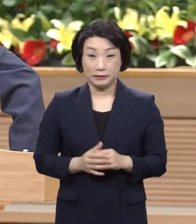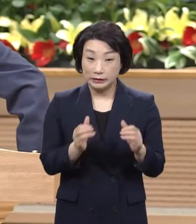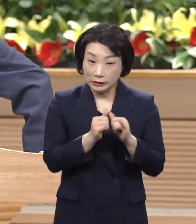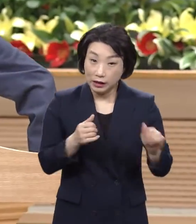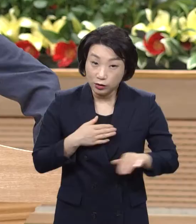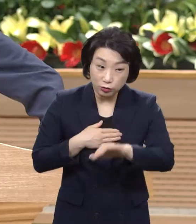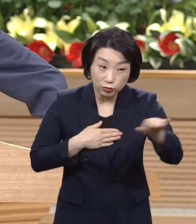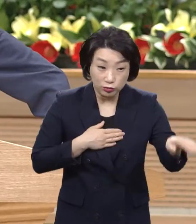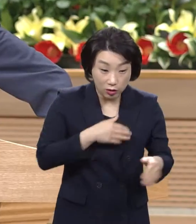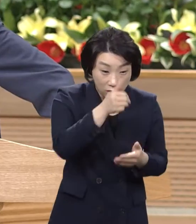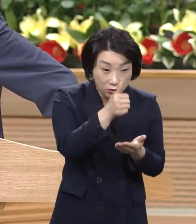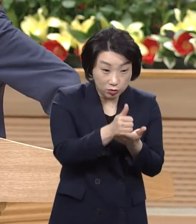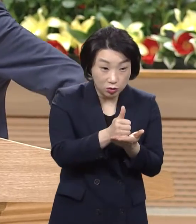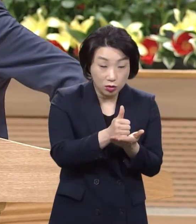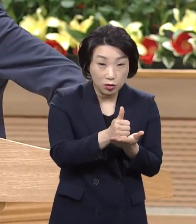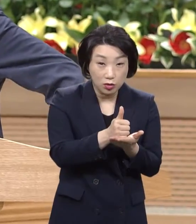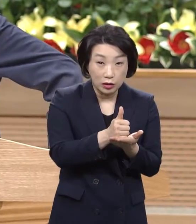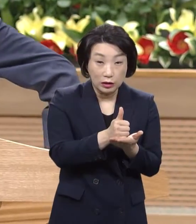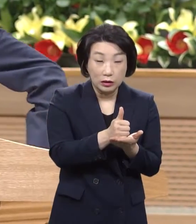인간의 죄를